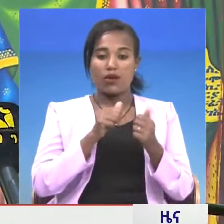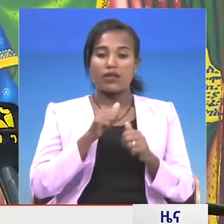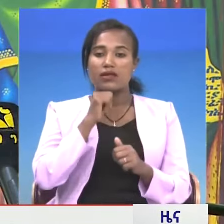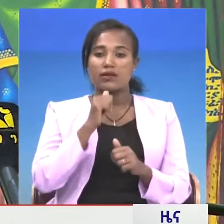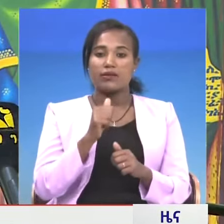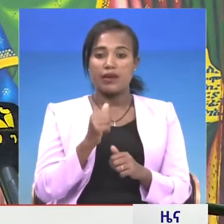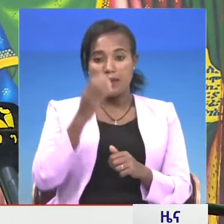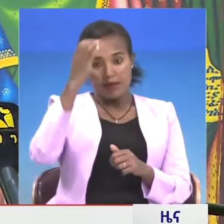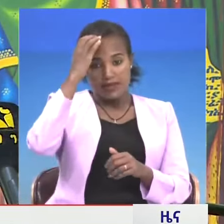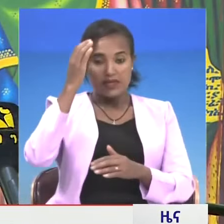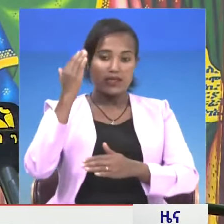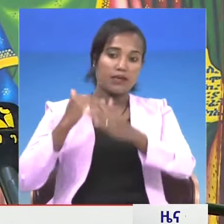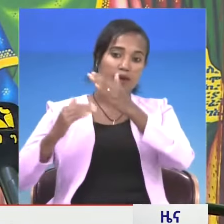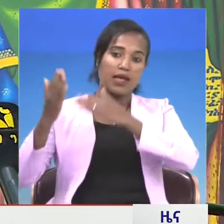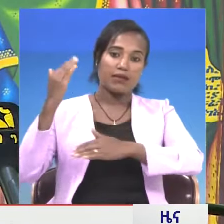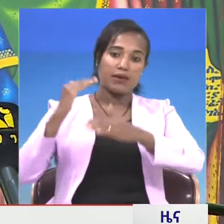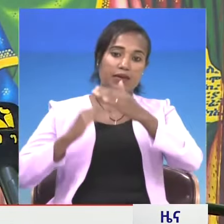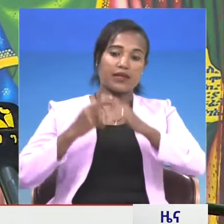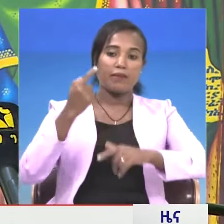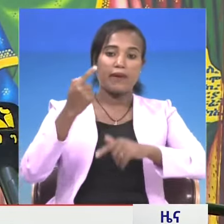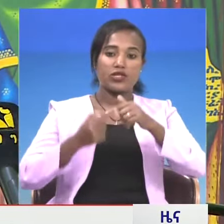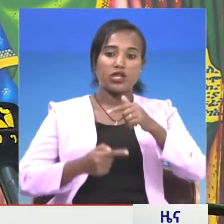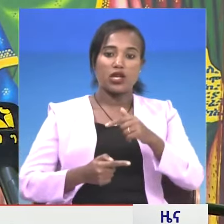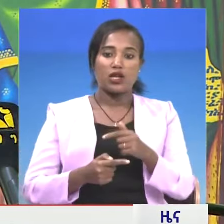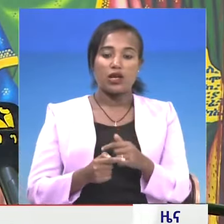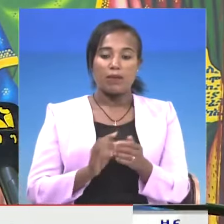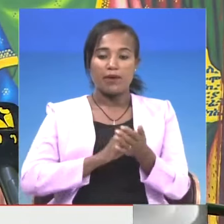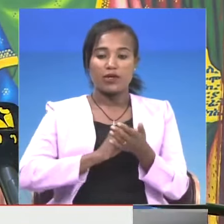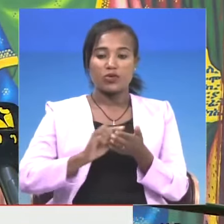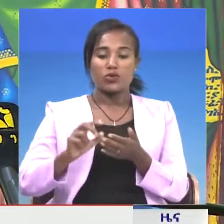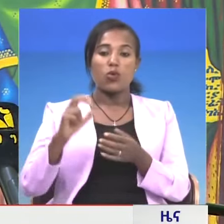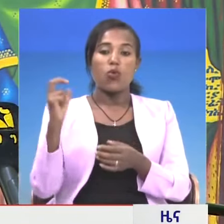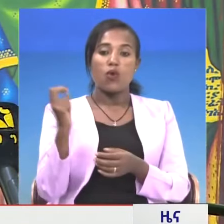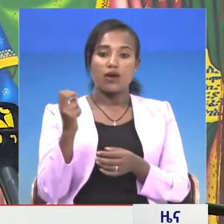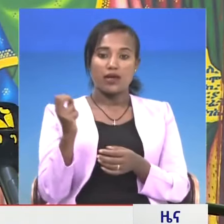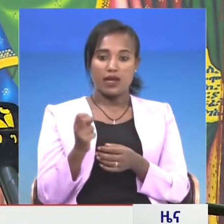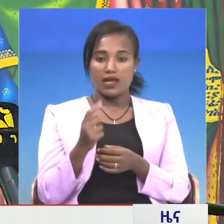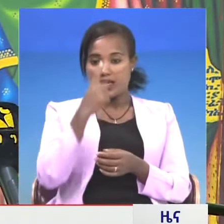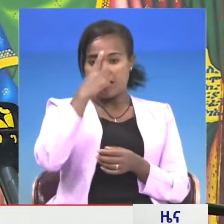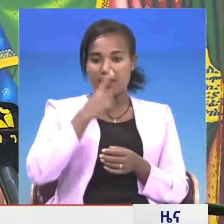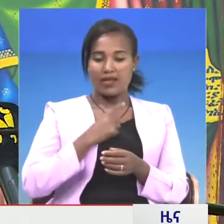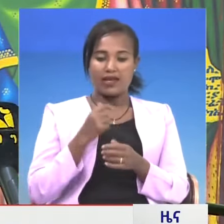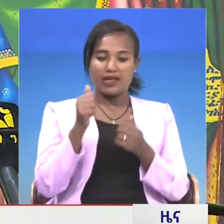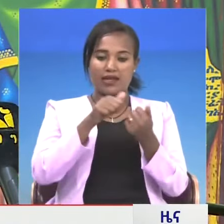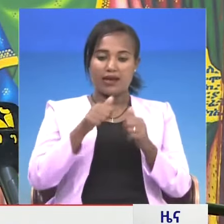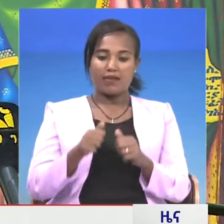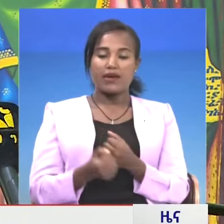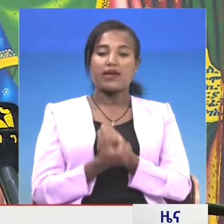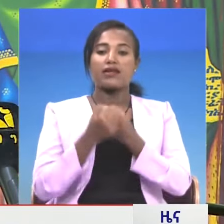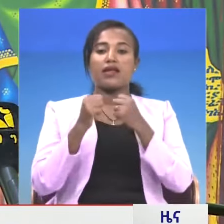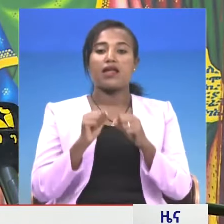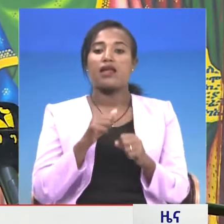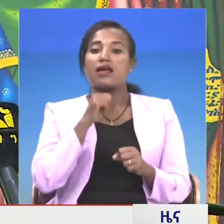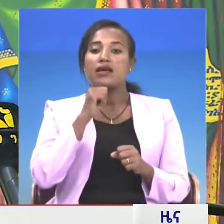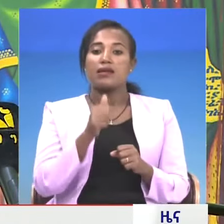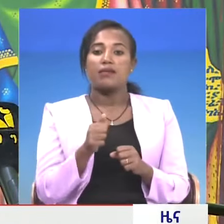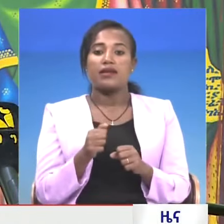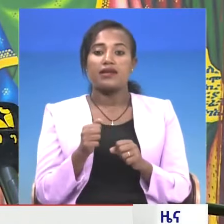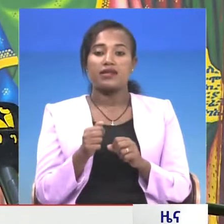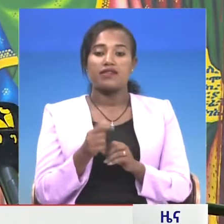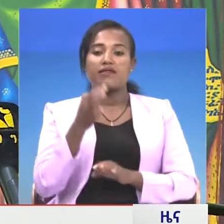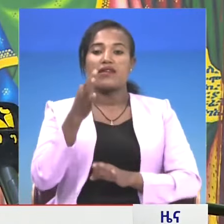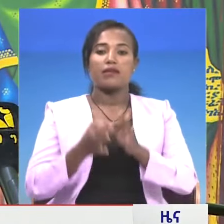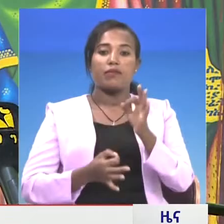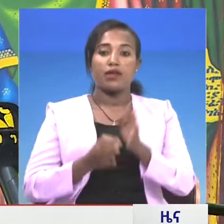መንግስተ ሰማያት መግባት እንደማይቻል በቅዱስ ወንጌል ያመነ የተጠመቀ ይድናል፣ ያላመነ ግን